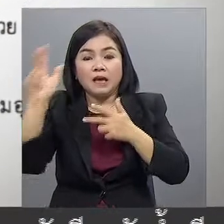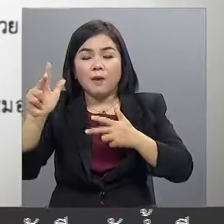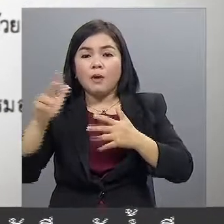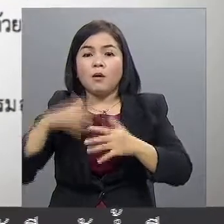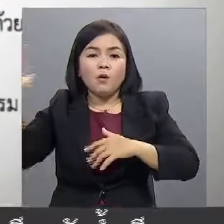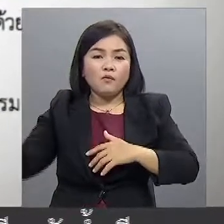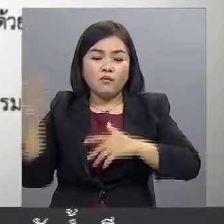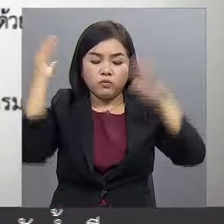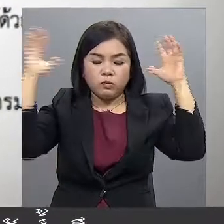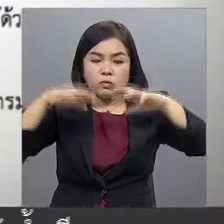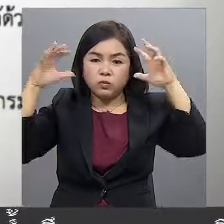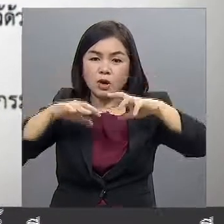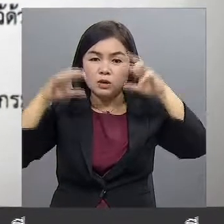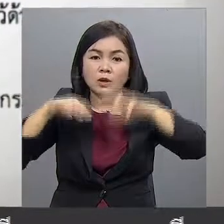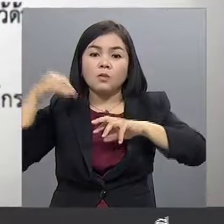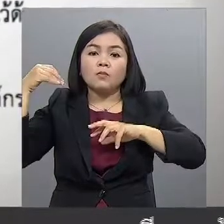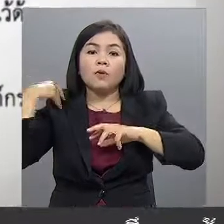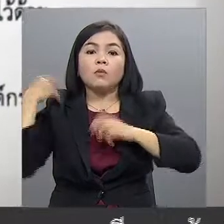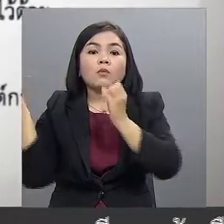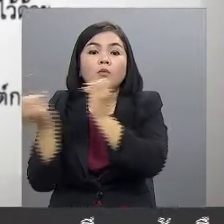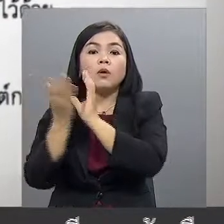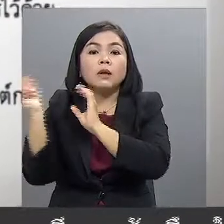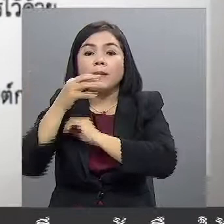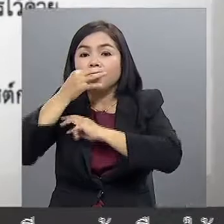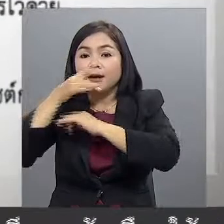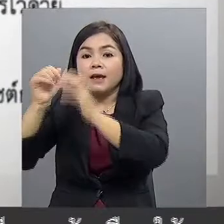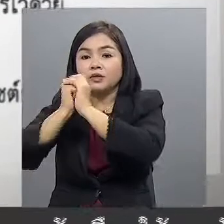will $